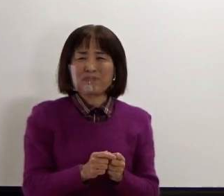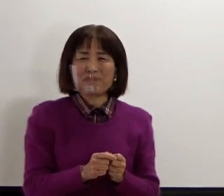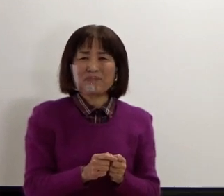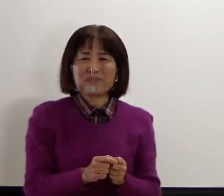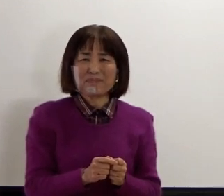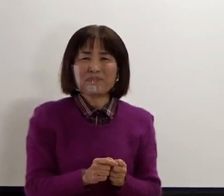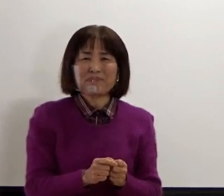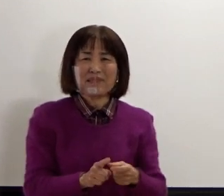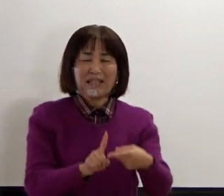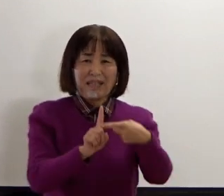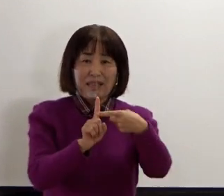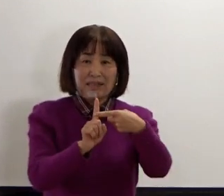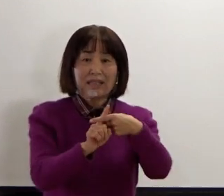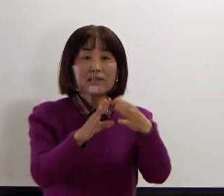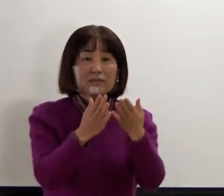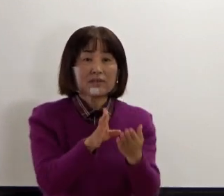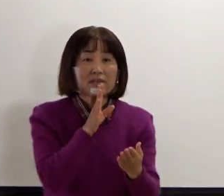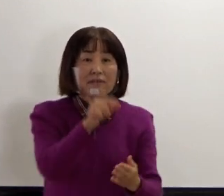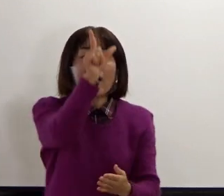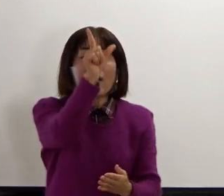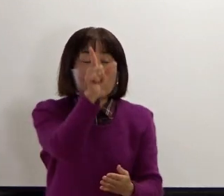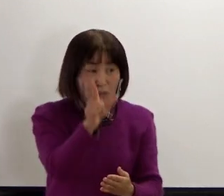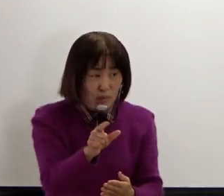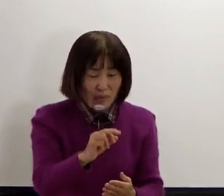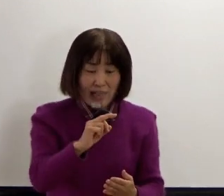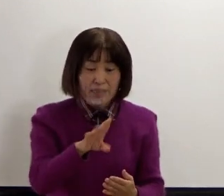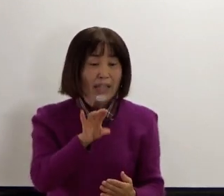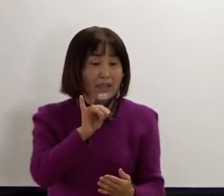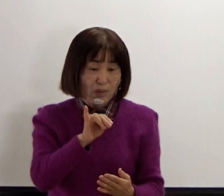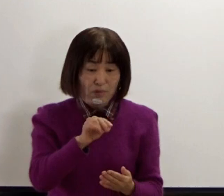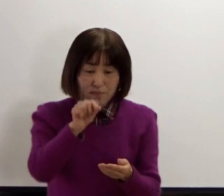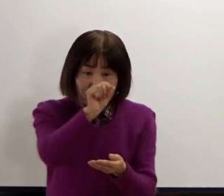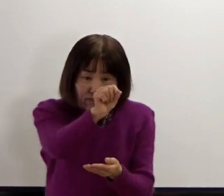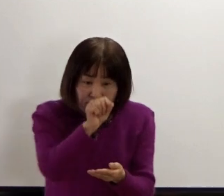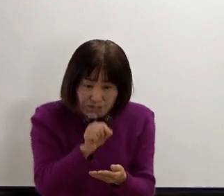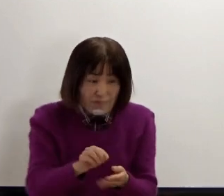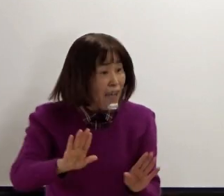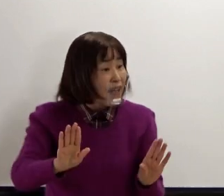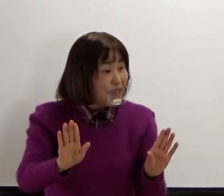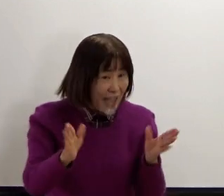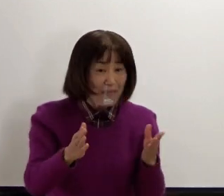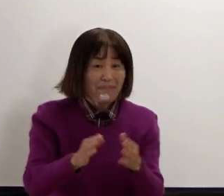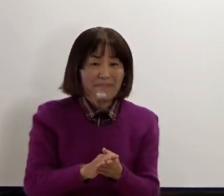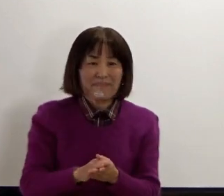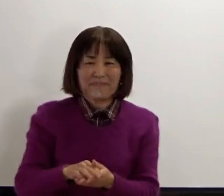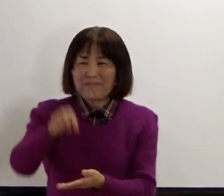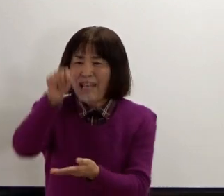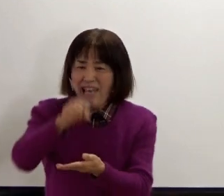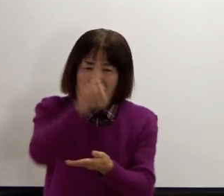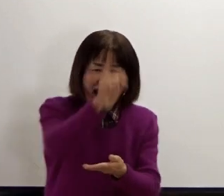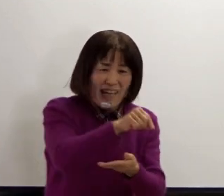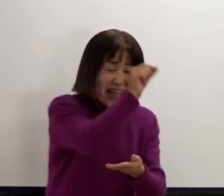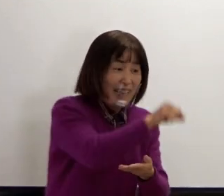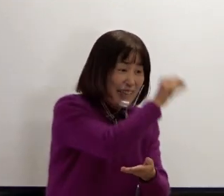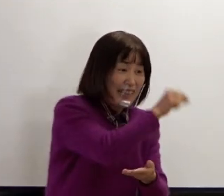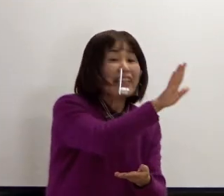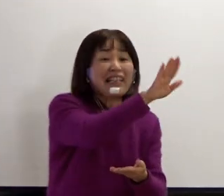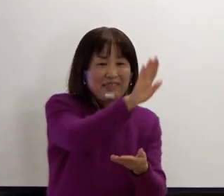もともと聖書にこの章とか節はついてたわけではありません。最初に書いた人が章や節をつけたわけではな